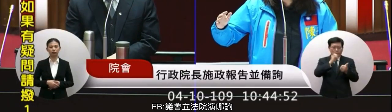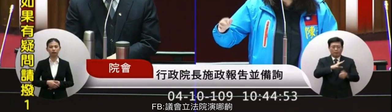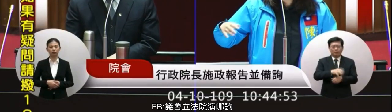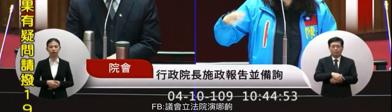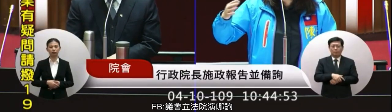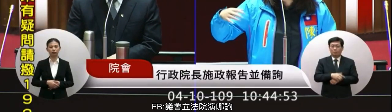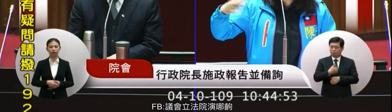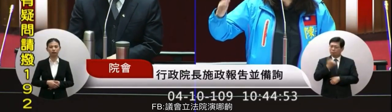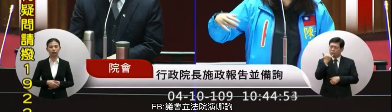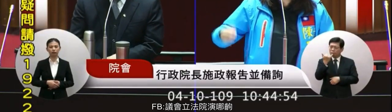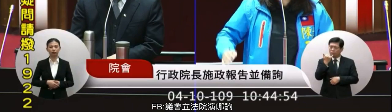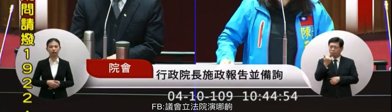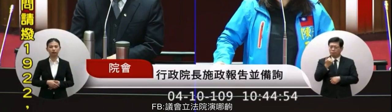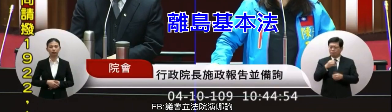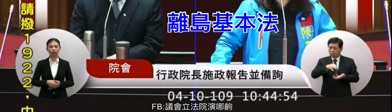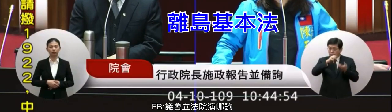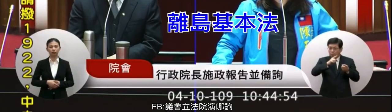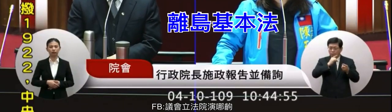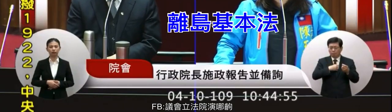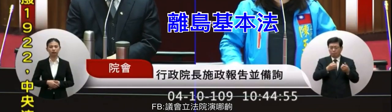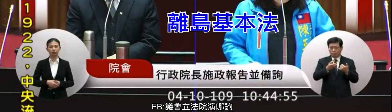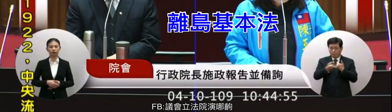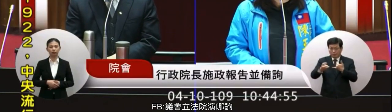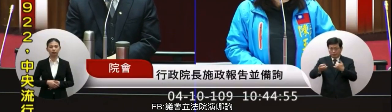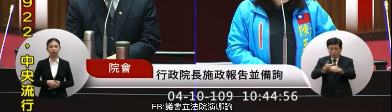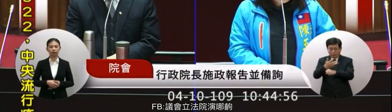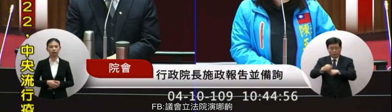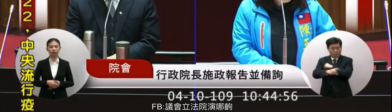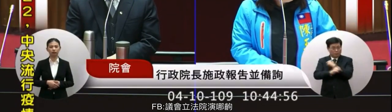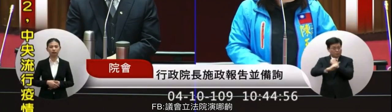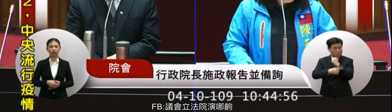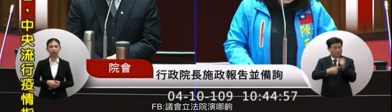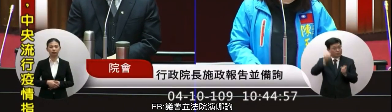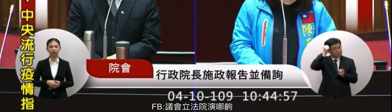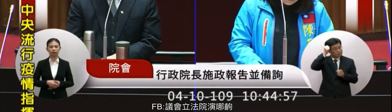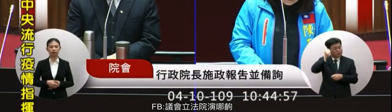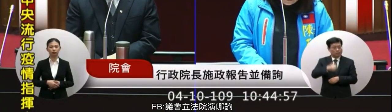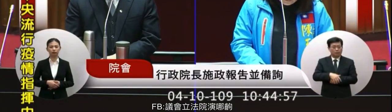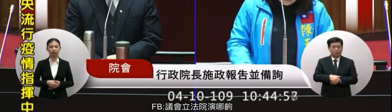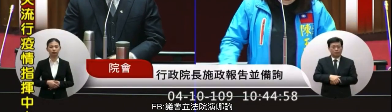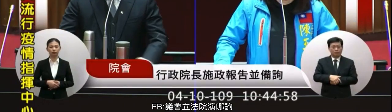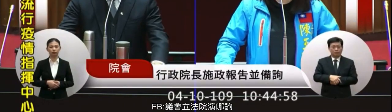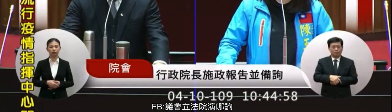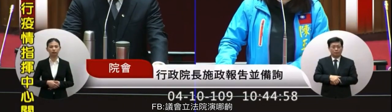过嘛，我们要我提出一个离岛基本法，您院长您记得吗？